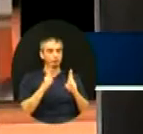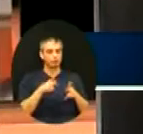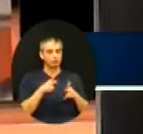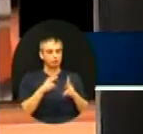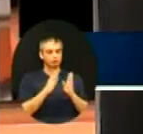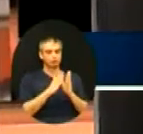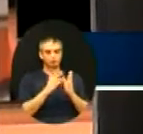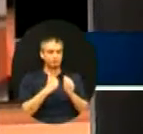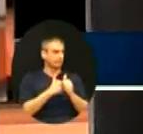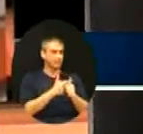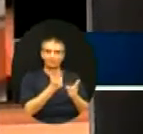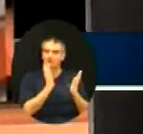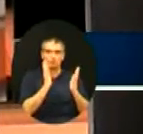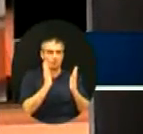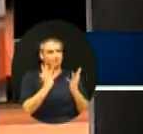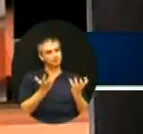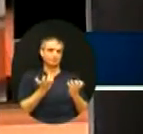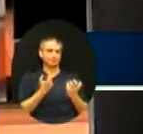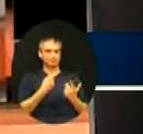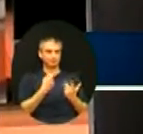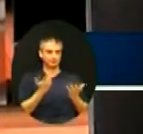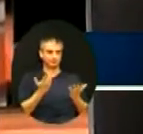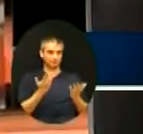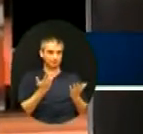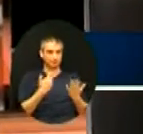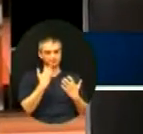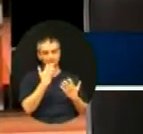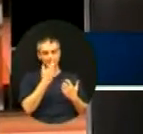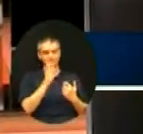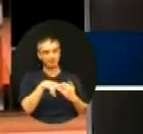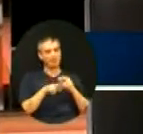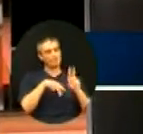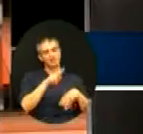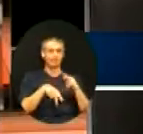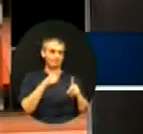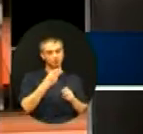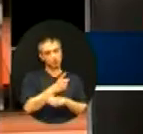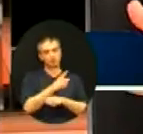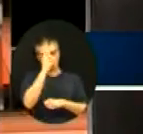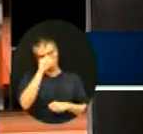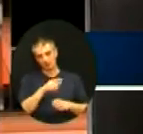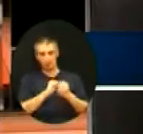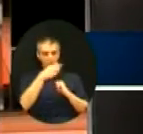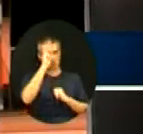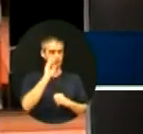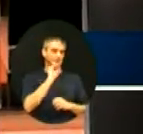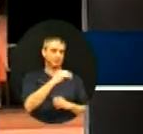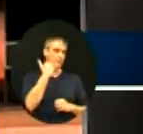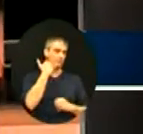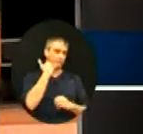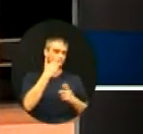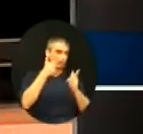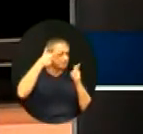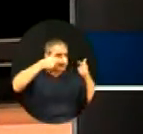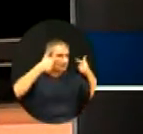יש מרדף, וזה נורא סקסי במרכאות כפולות ומכופלות, לספר על מטפלת שהתעללה בילד, ההורים כן. שמו לה מצלמות